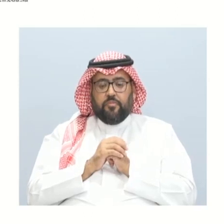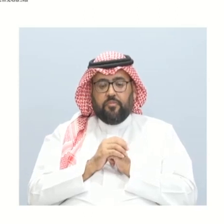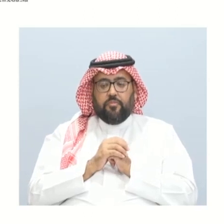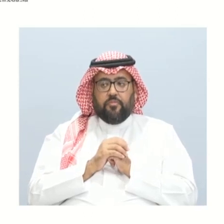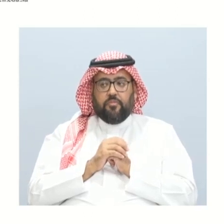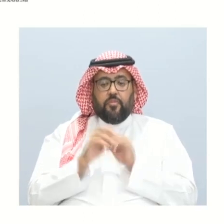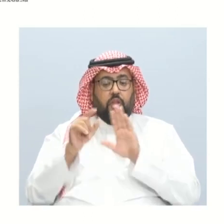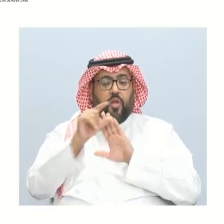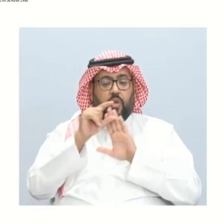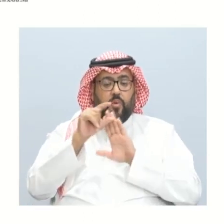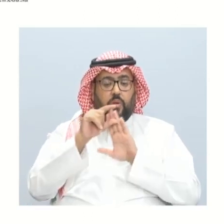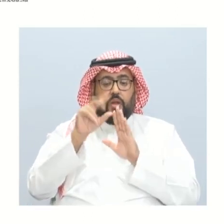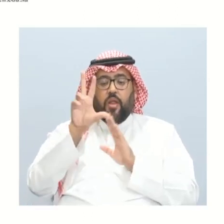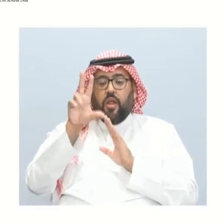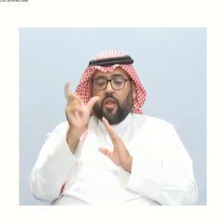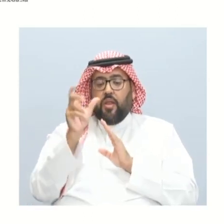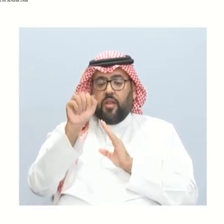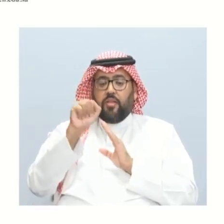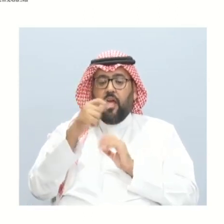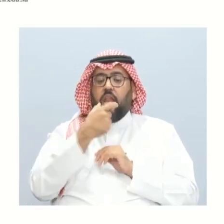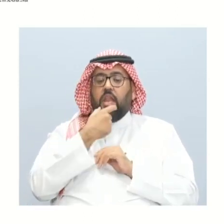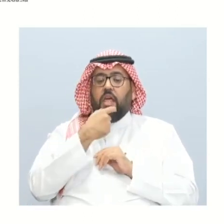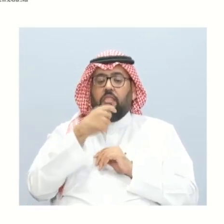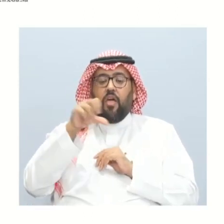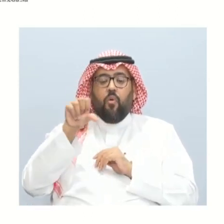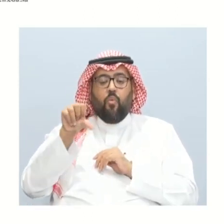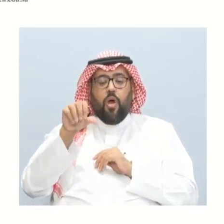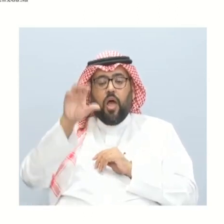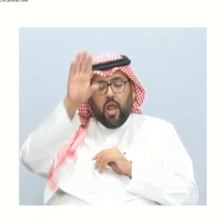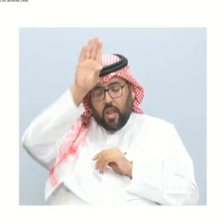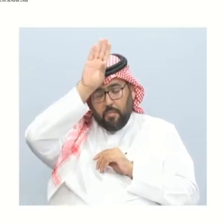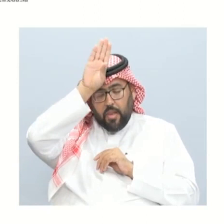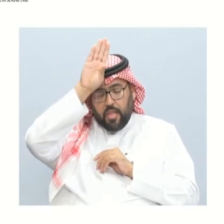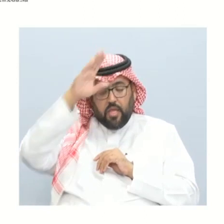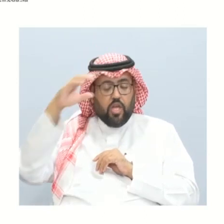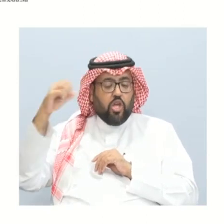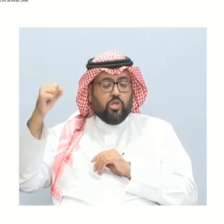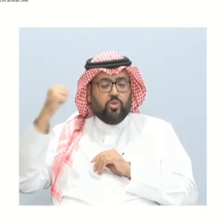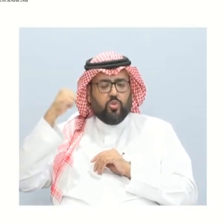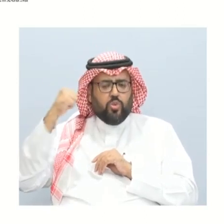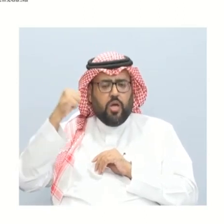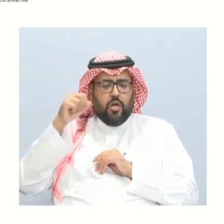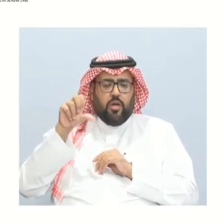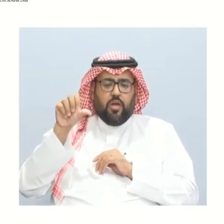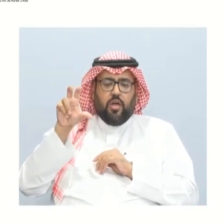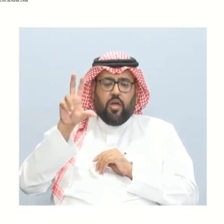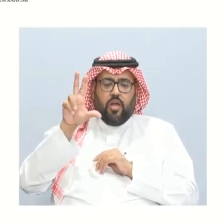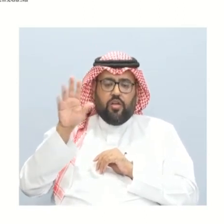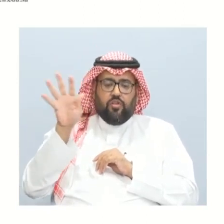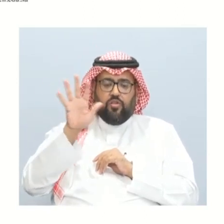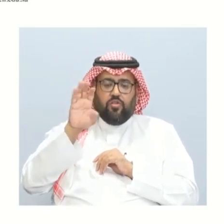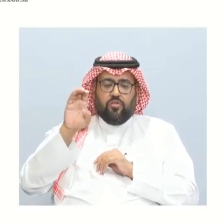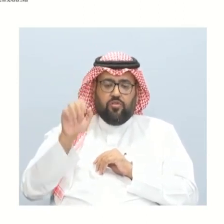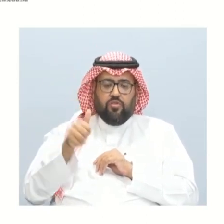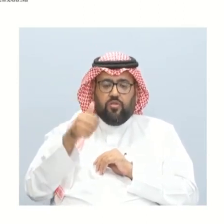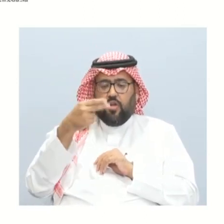اذا عنوان النص الرياضي والملك الشجاع نبدا بقراءه النص بارك الله